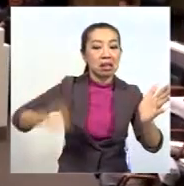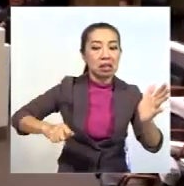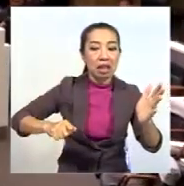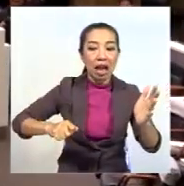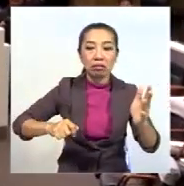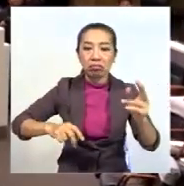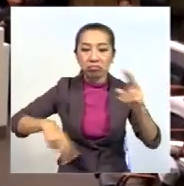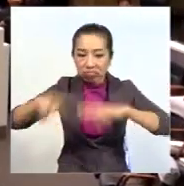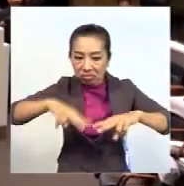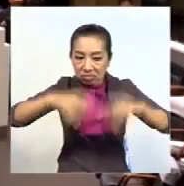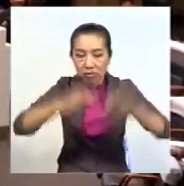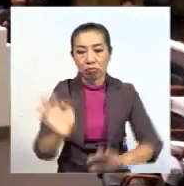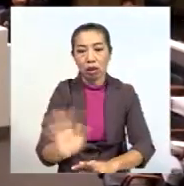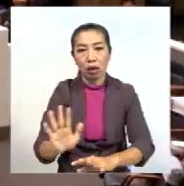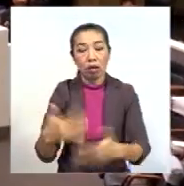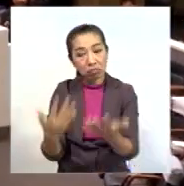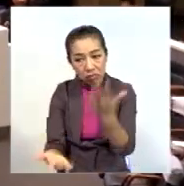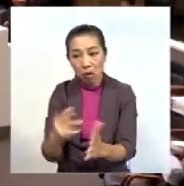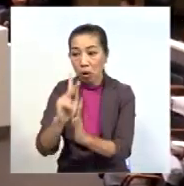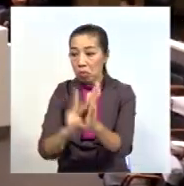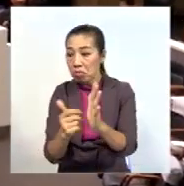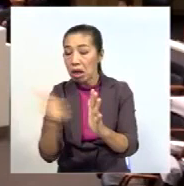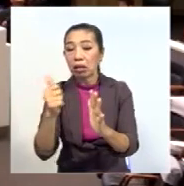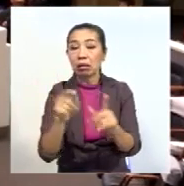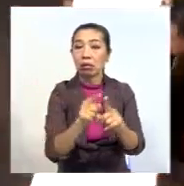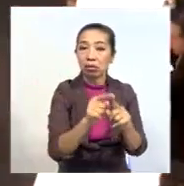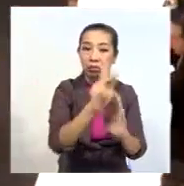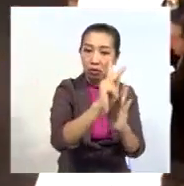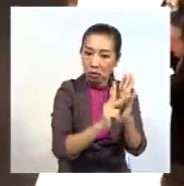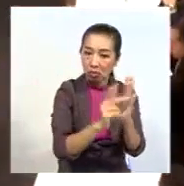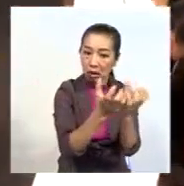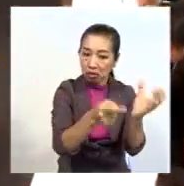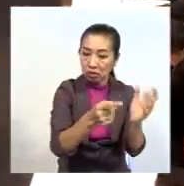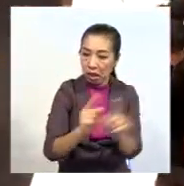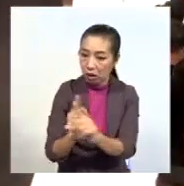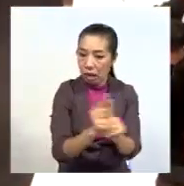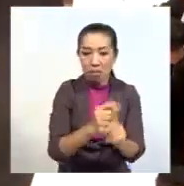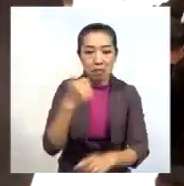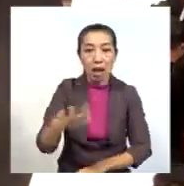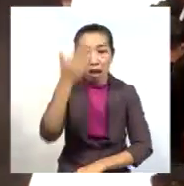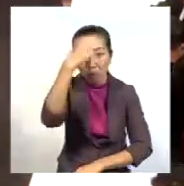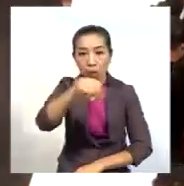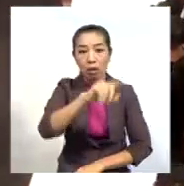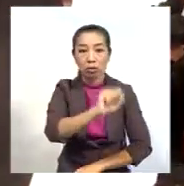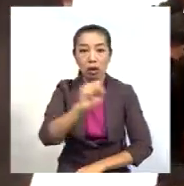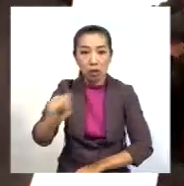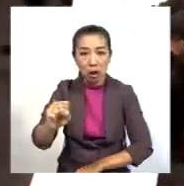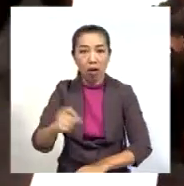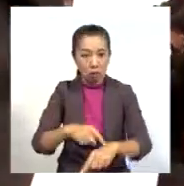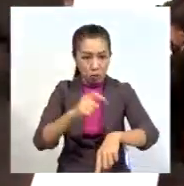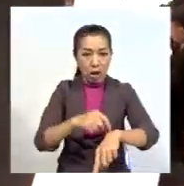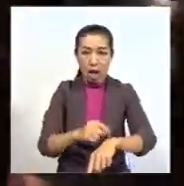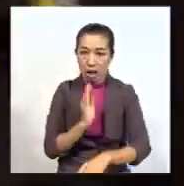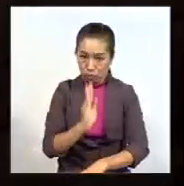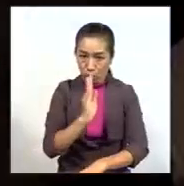างรัฐธรรมนูญเพื่อให้กฎหมายเห็นชอบตามที่คณะรัฐมนตรีเสนอมาในวาระแรกไม่ได้เพราะสภาไม่ได้พิจารณาล่าช้า